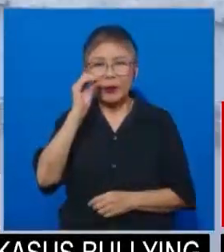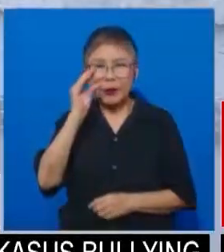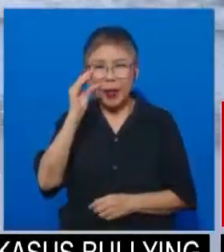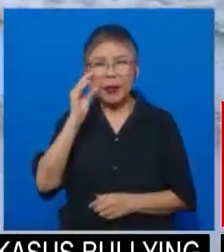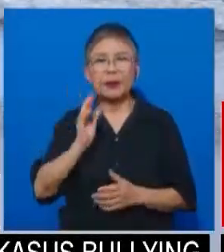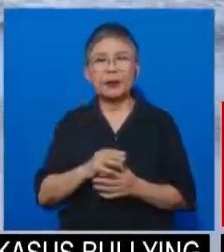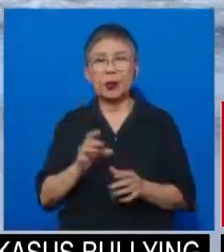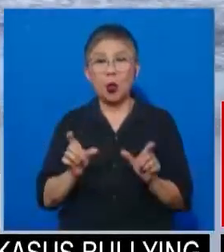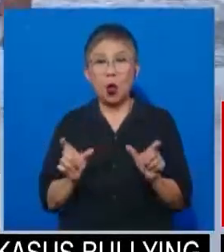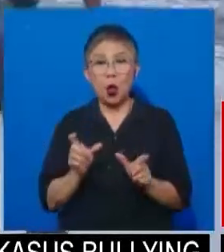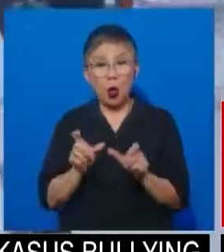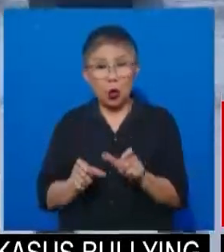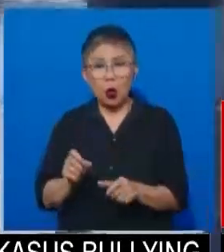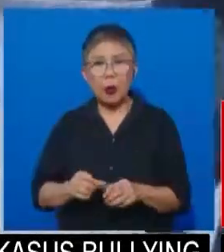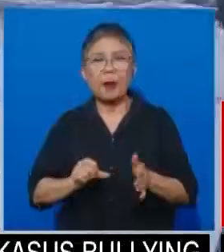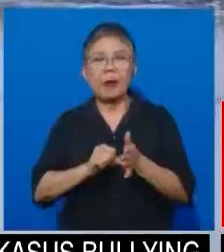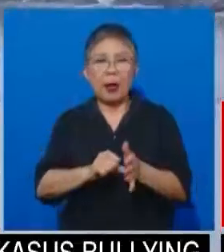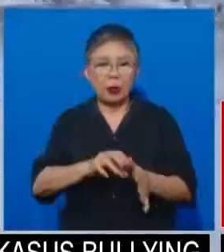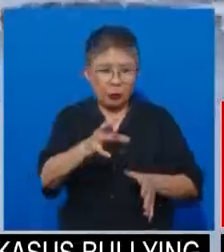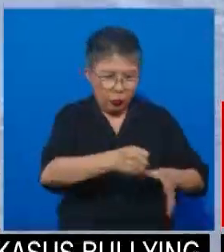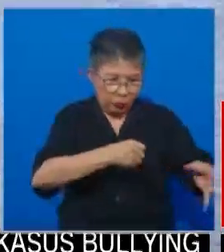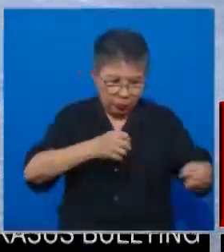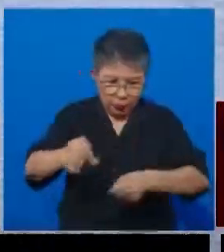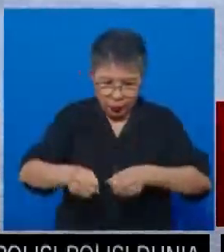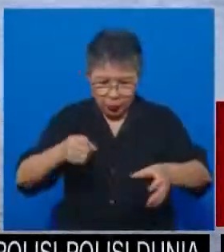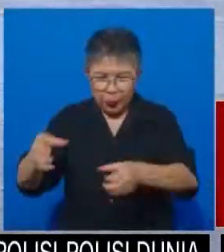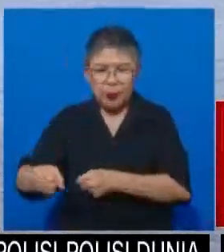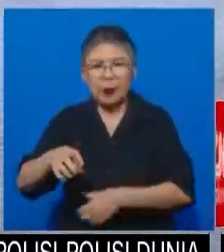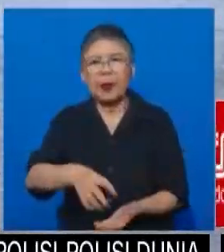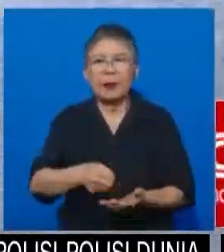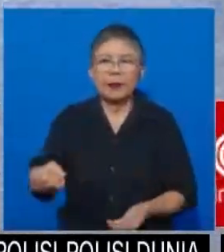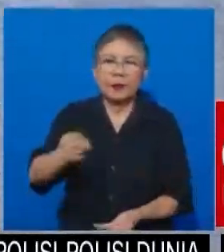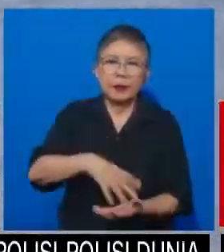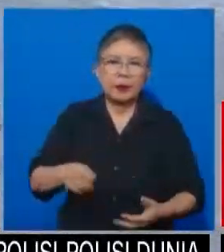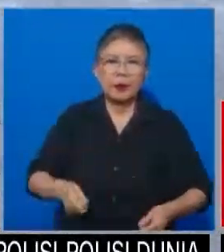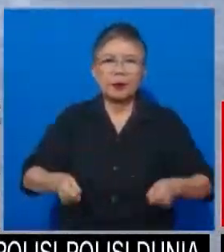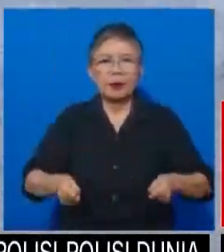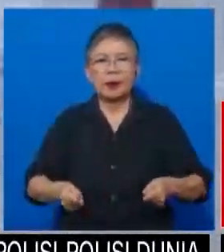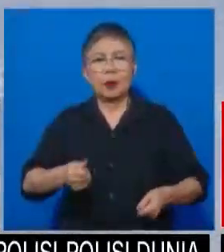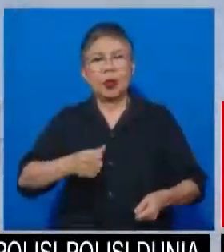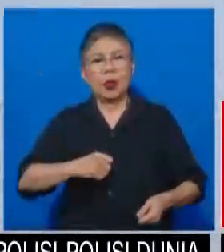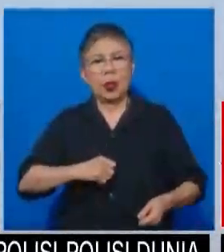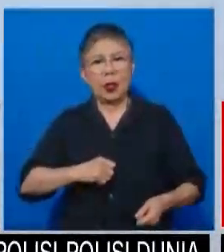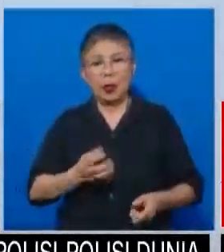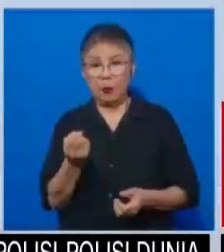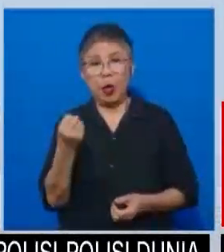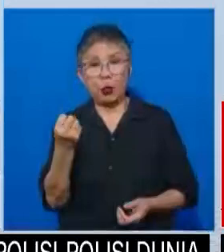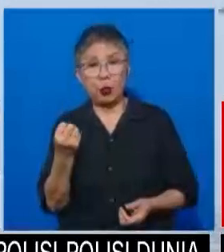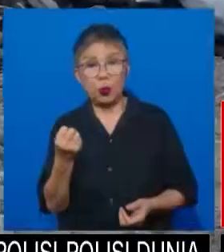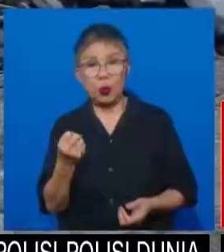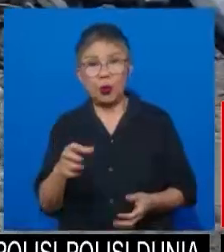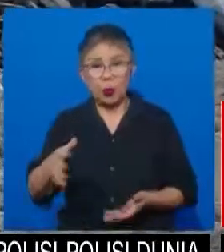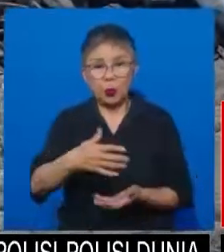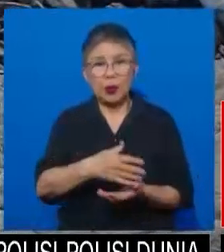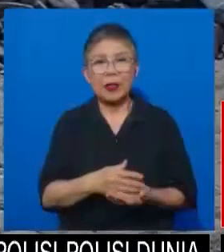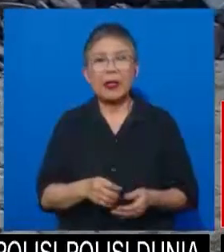mengumpulkan satu persatu bongkahan batu bara yang berceceran di bibir pantai. Warga mengaku bongkahan batu bara yang dikumpulkan